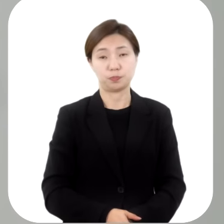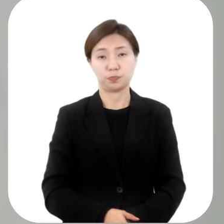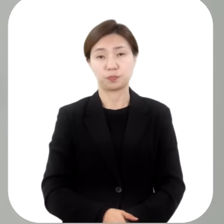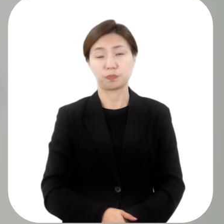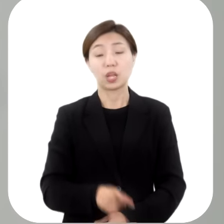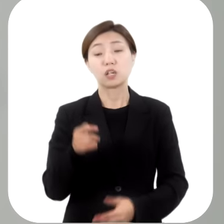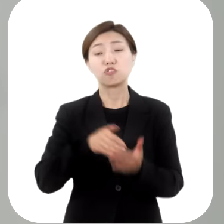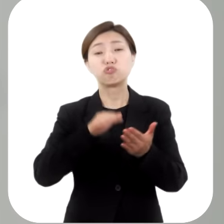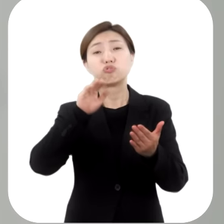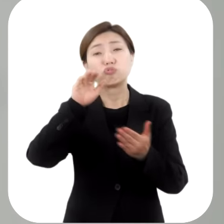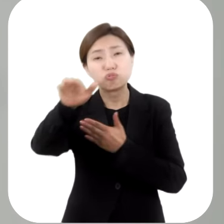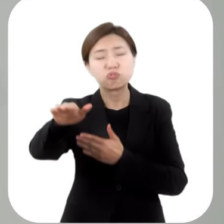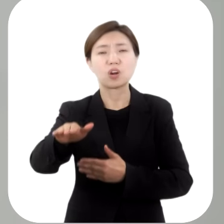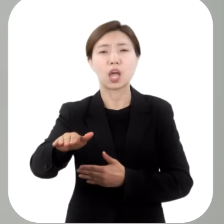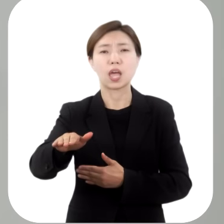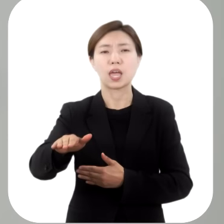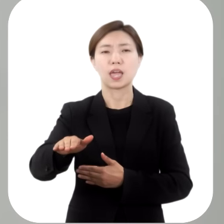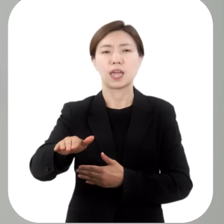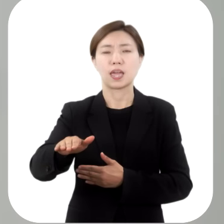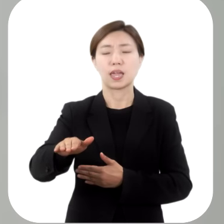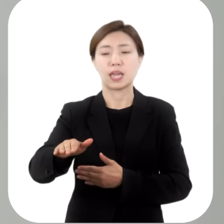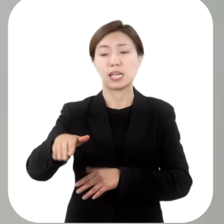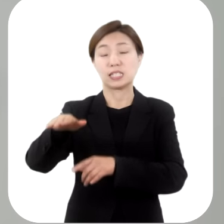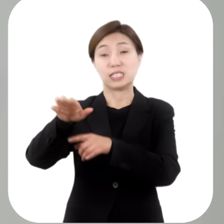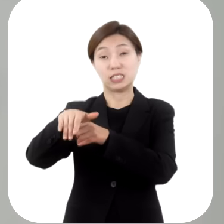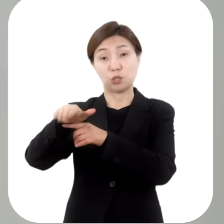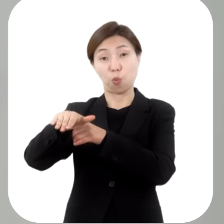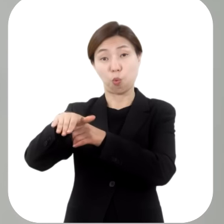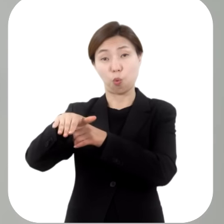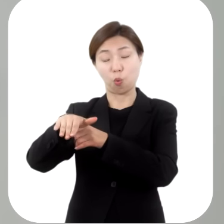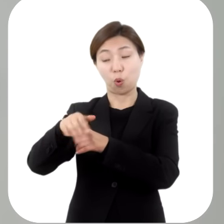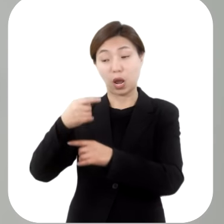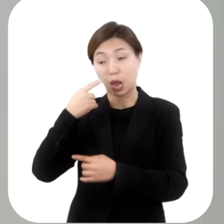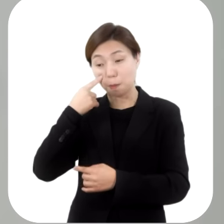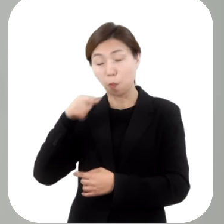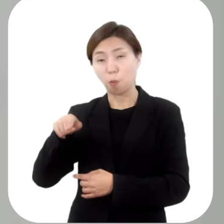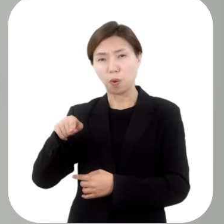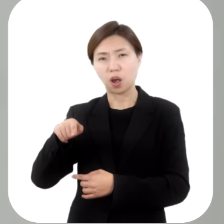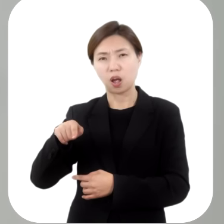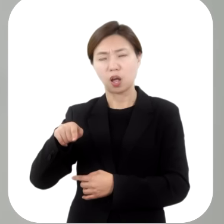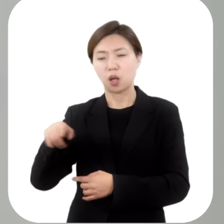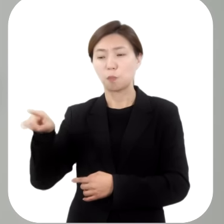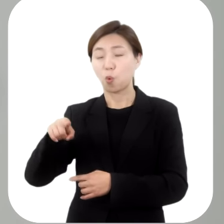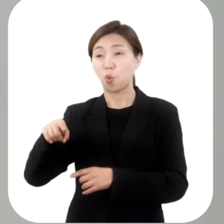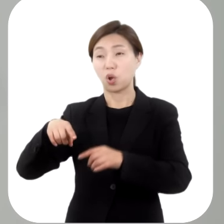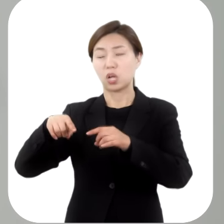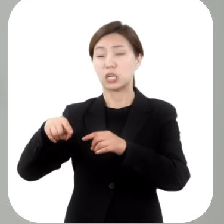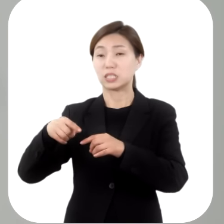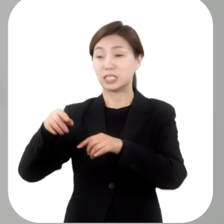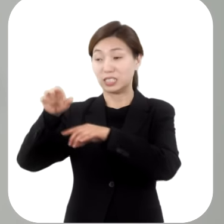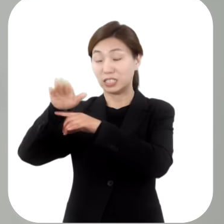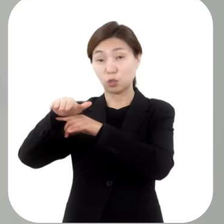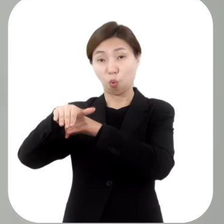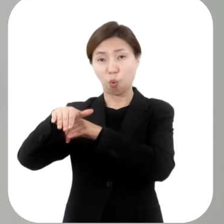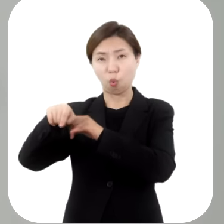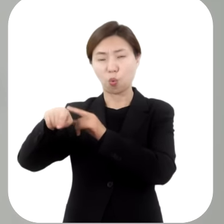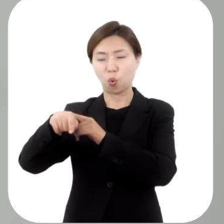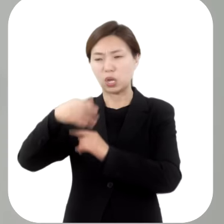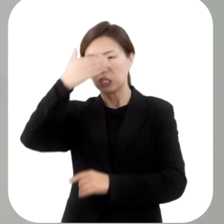해야 돼요. 이렇게 좀 해보고 시골 같은데 보면 도의지는 좀